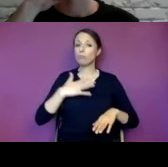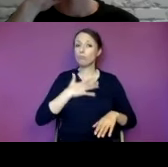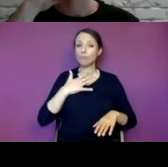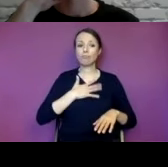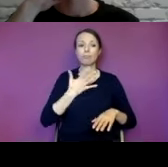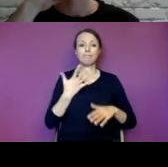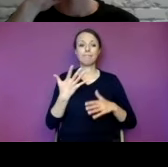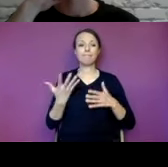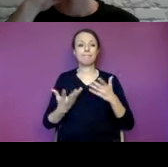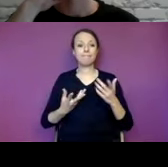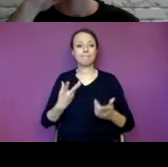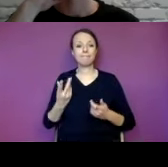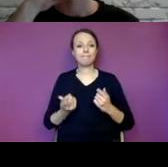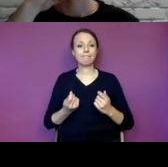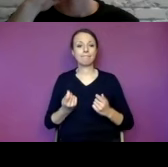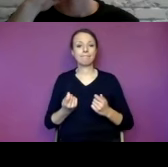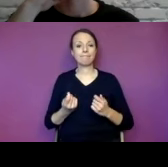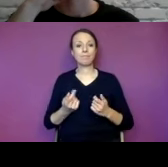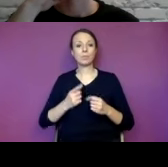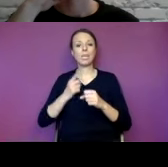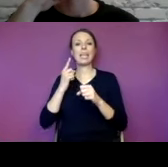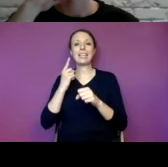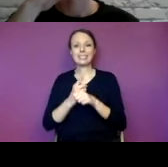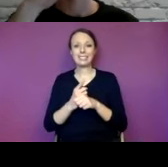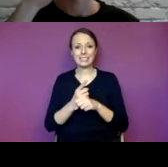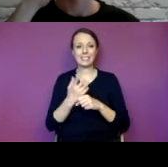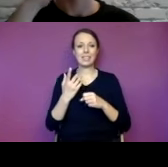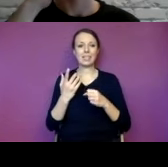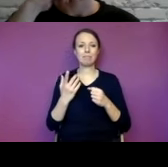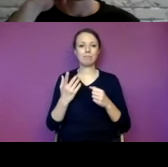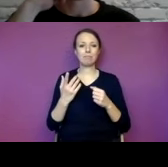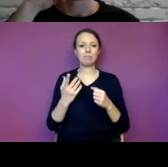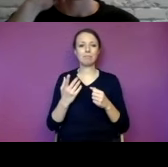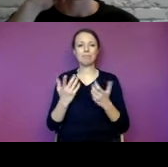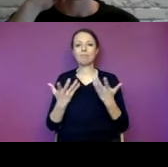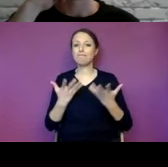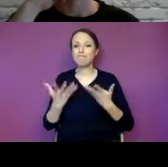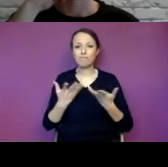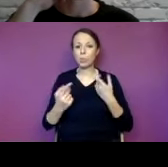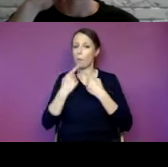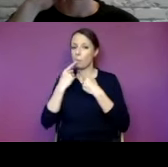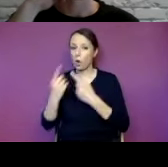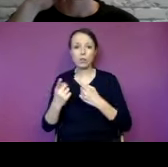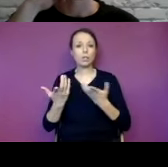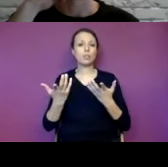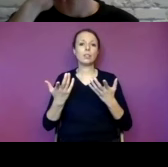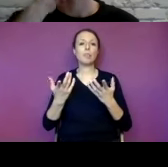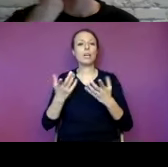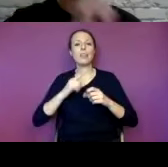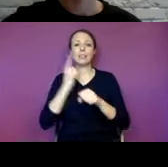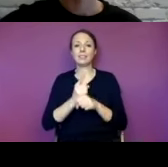często ta decyzja, czy jakby to rozstrzyganie o tym, co jest estetyczne, a co nie jest,